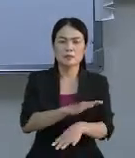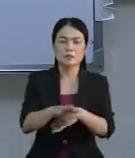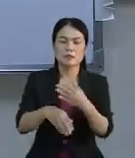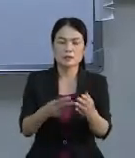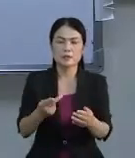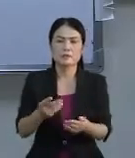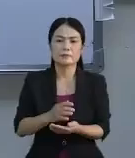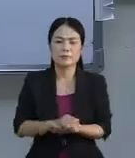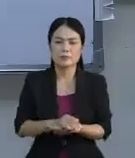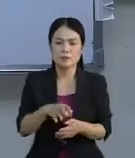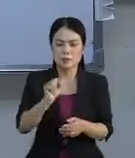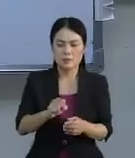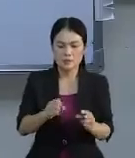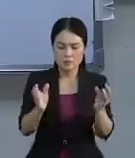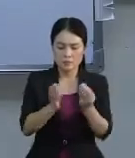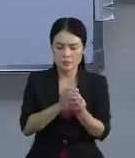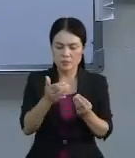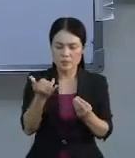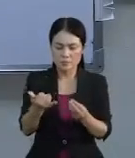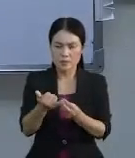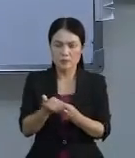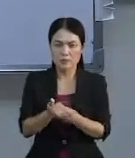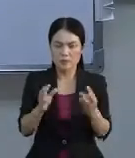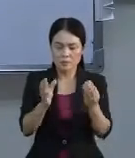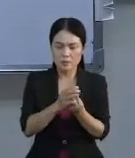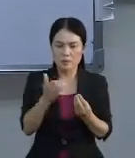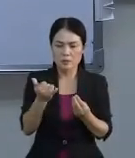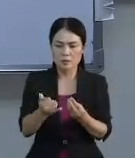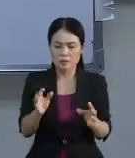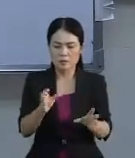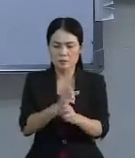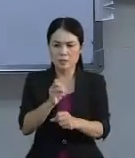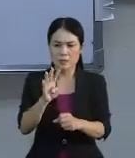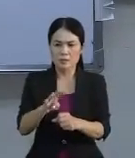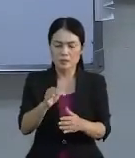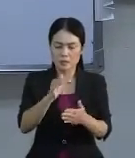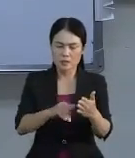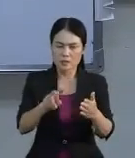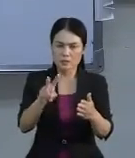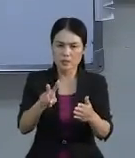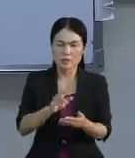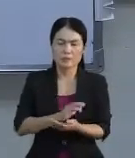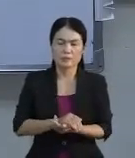នៅក្នុងសៀវភៅពុំគេឲ្យយើងរកព្រឹត្តិការណ៍ចំនួនប្រមាណទាំងអស់គ្នា បាទគឺចំនួន 6 នេះចំនួន 6 អញ្ចឹងយើងបាន 4 ហើយនៅ 2